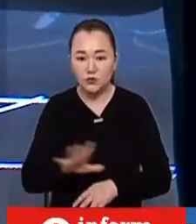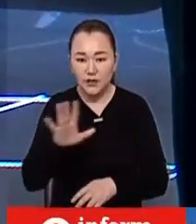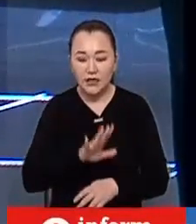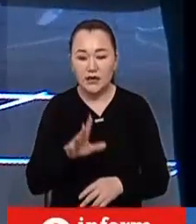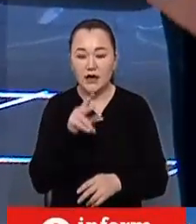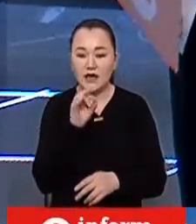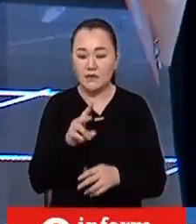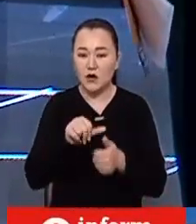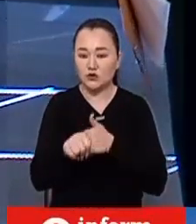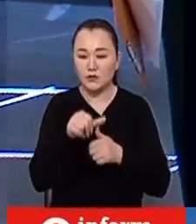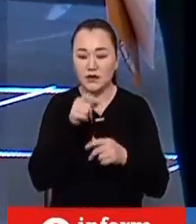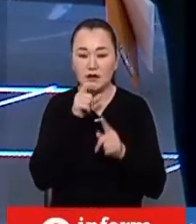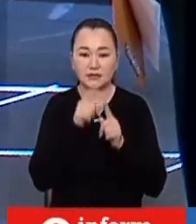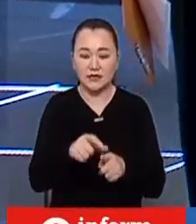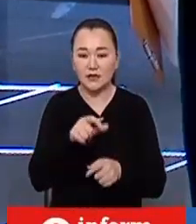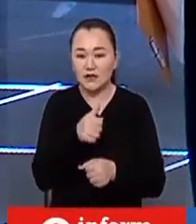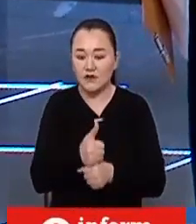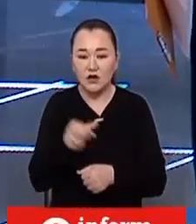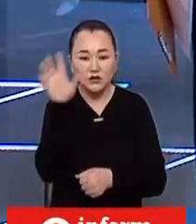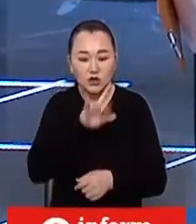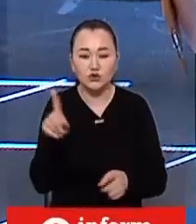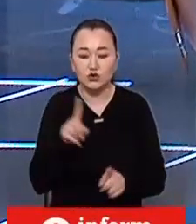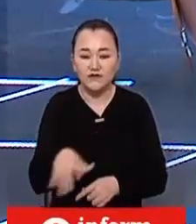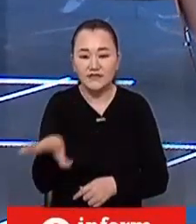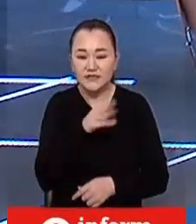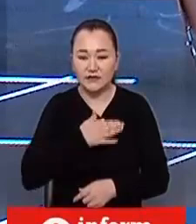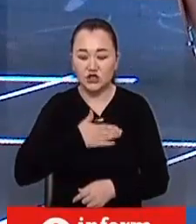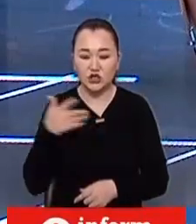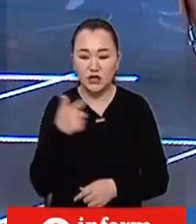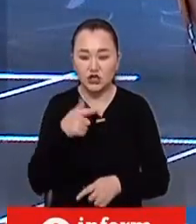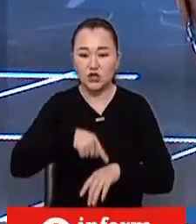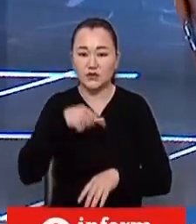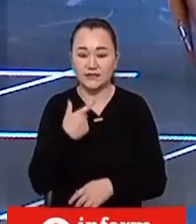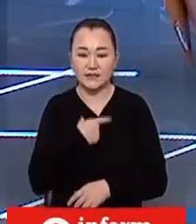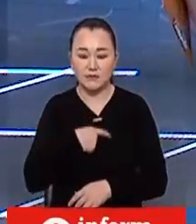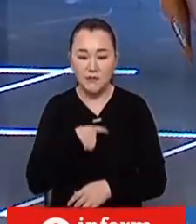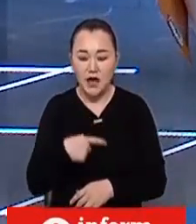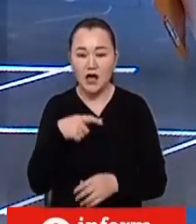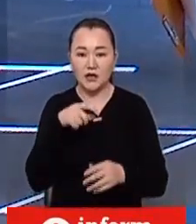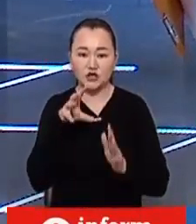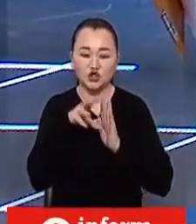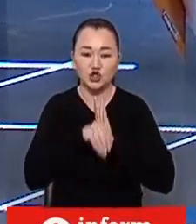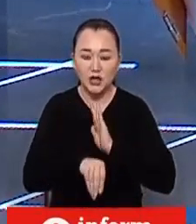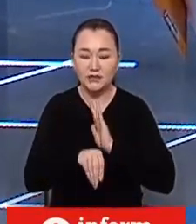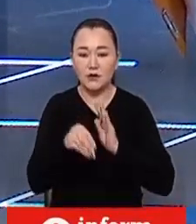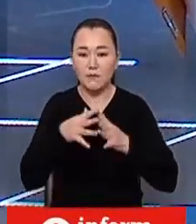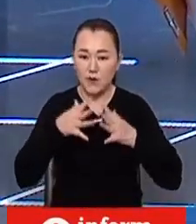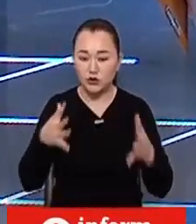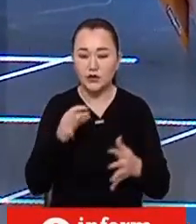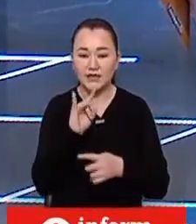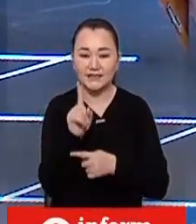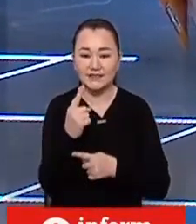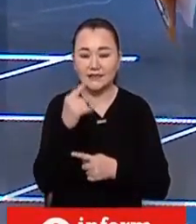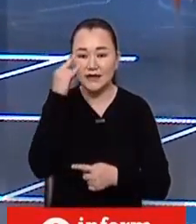особо отметил слова главы государства о том, что все наши граждане ощущают себя неотъемлемой частью большой и